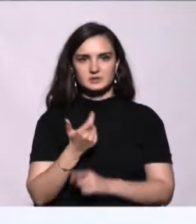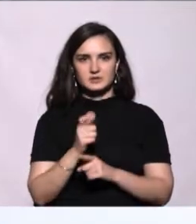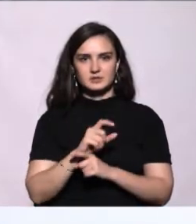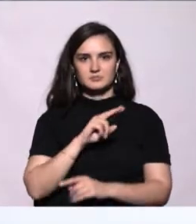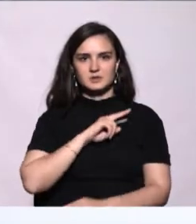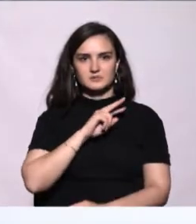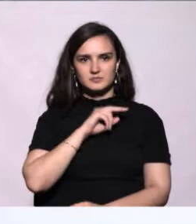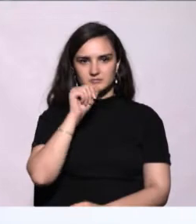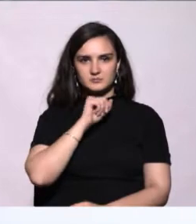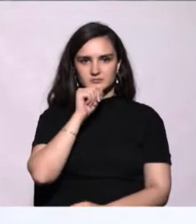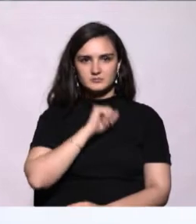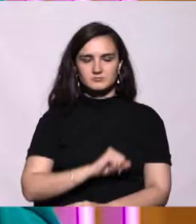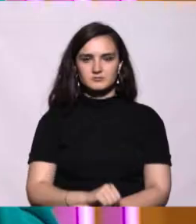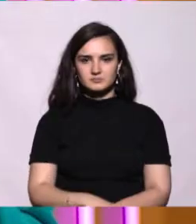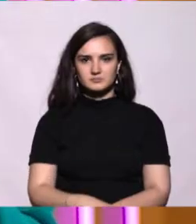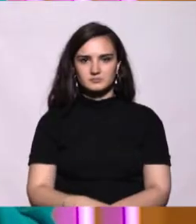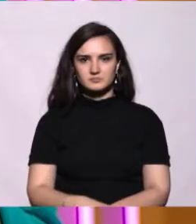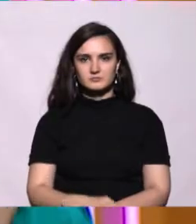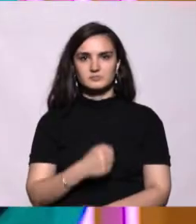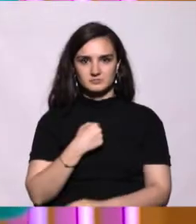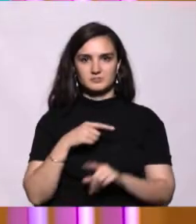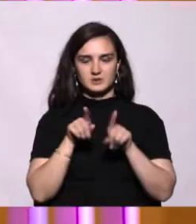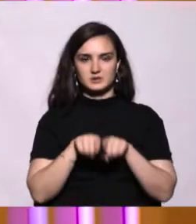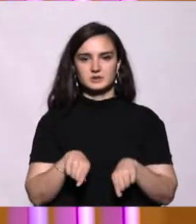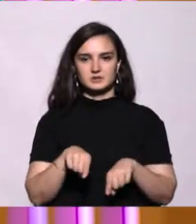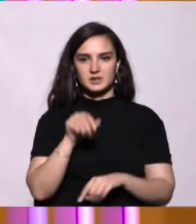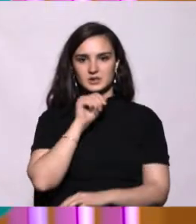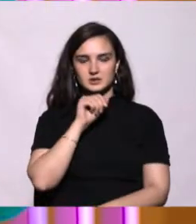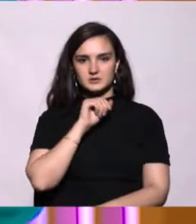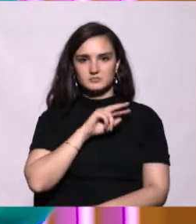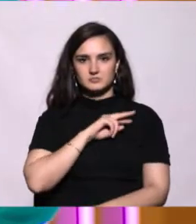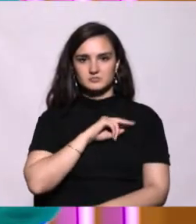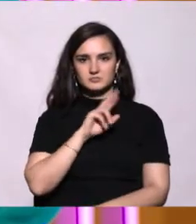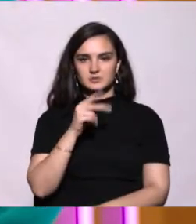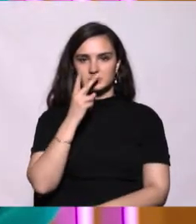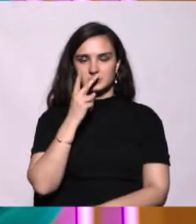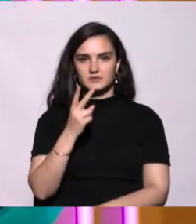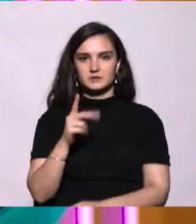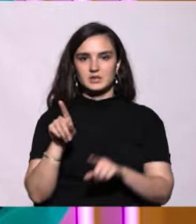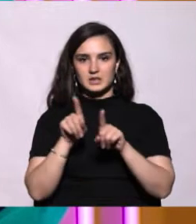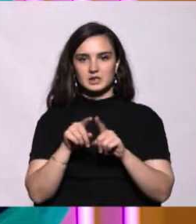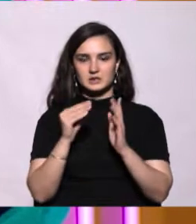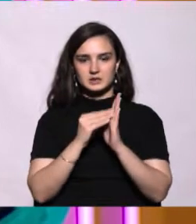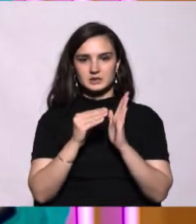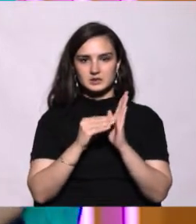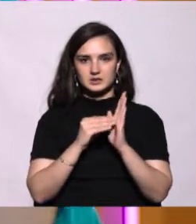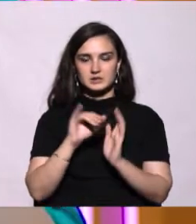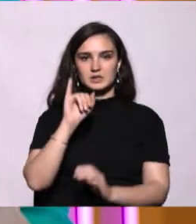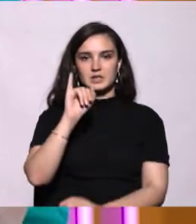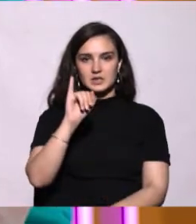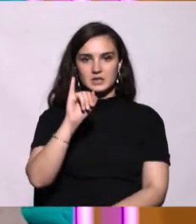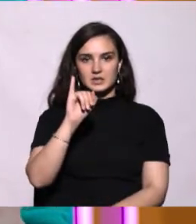I love ice cream. So do I. Ice cream. დააგვერდით, აქაც წერია ასო